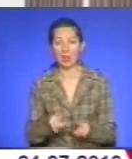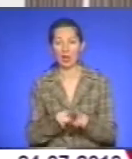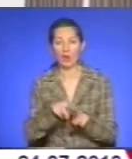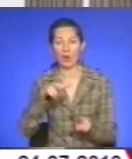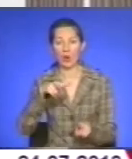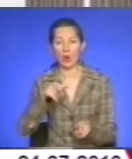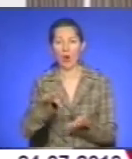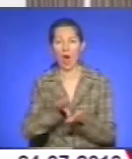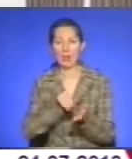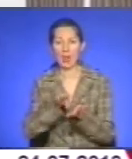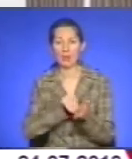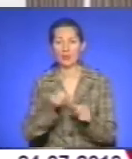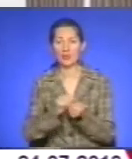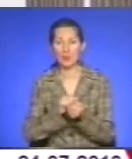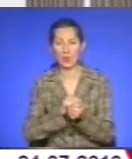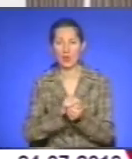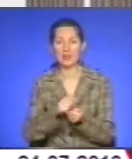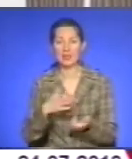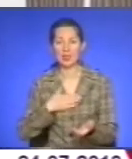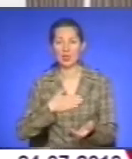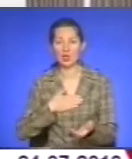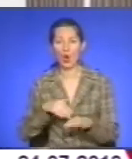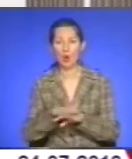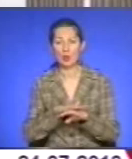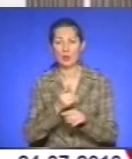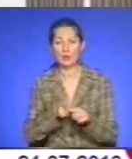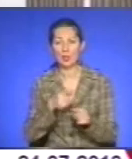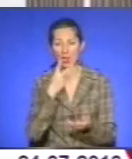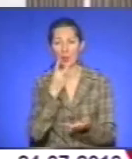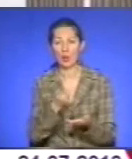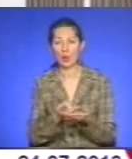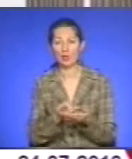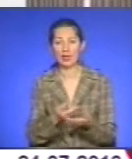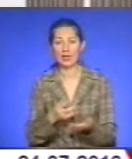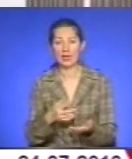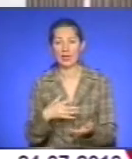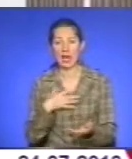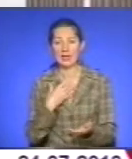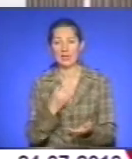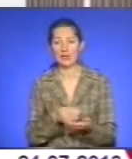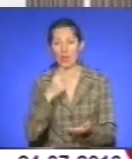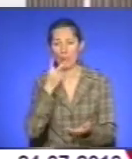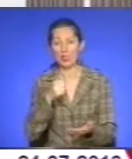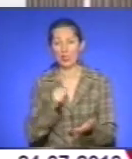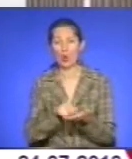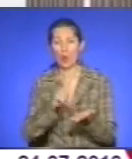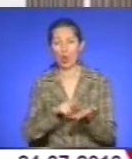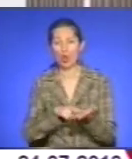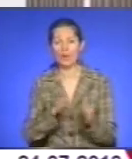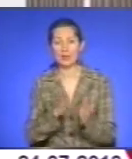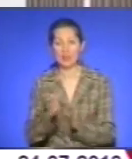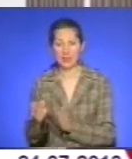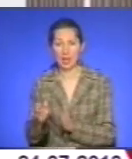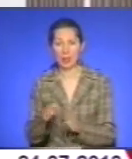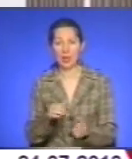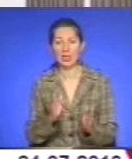папірець нашого суспільства, який виражає неупереджено своє бачення до податків, до податкової системи. Тому що